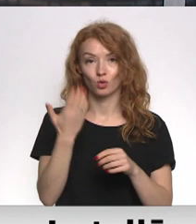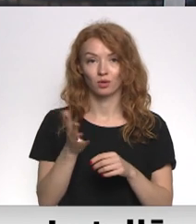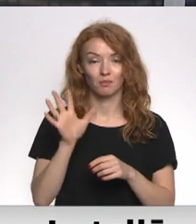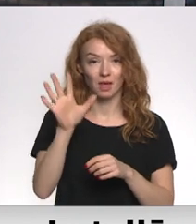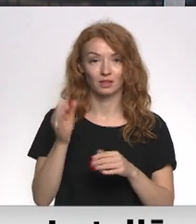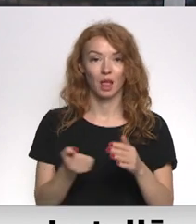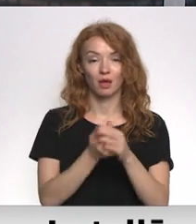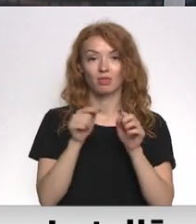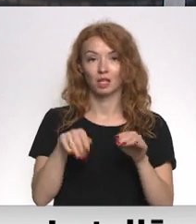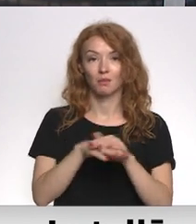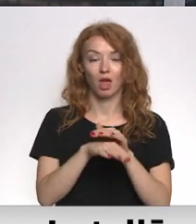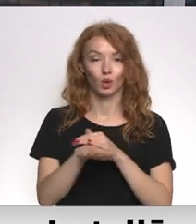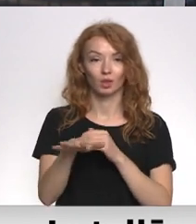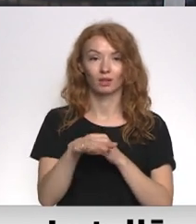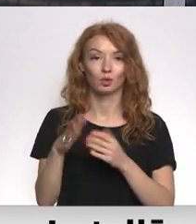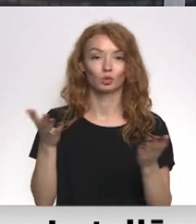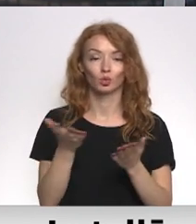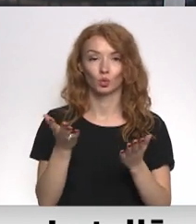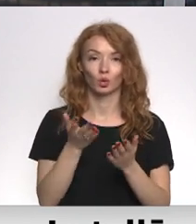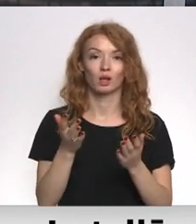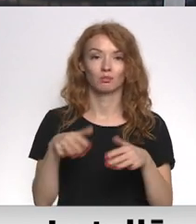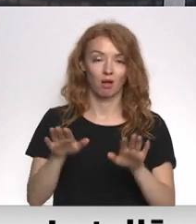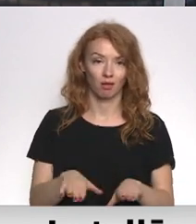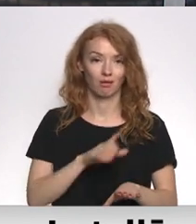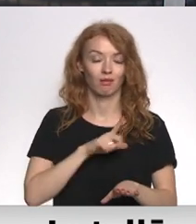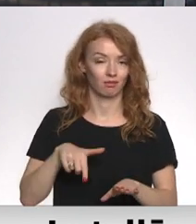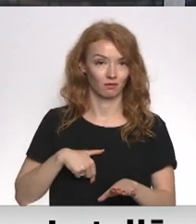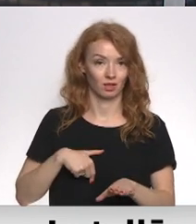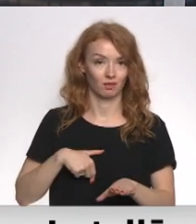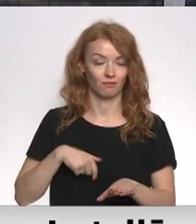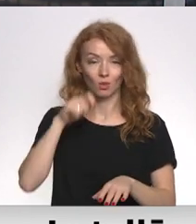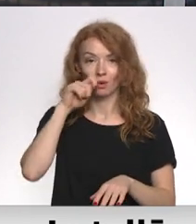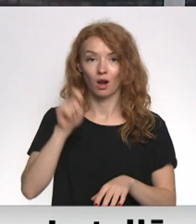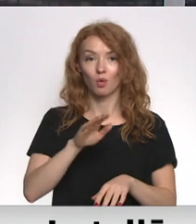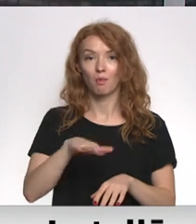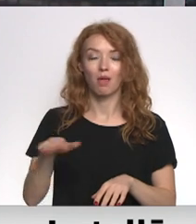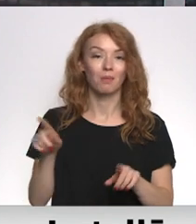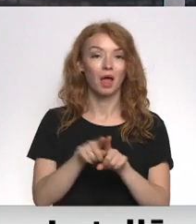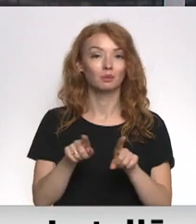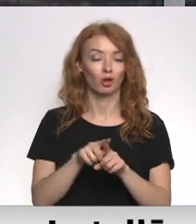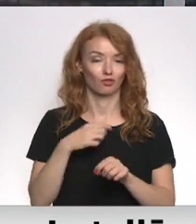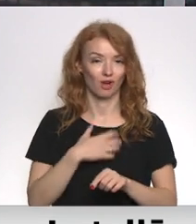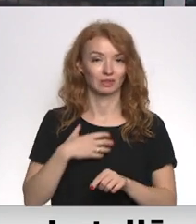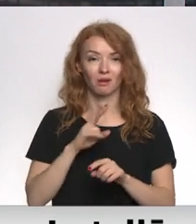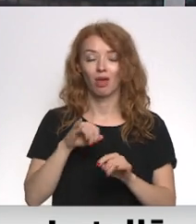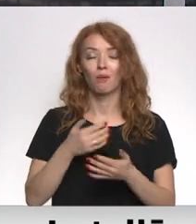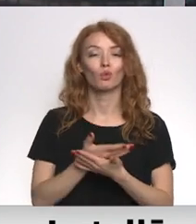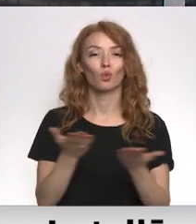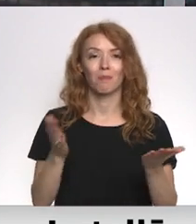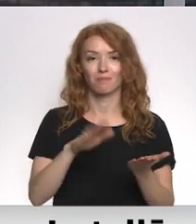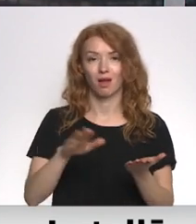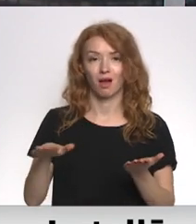atbalstīt tās bēgļu ģimenes, kuras patvērumu radušas Latvijā. Ukraiņu bērniem ir tādas pašas vajadzības kā jebkuram